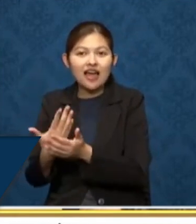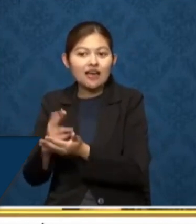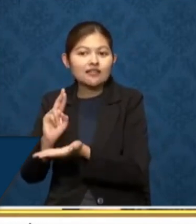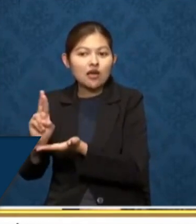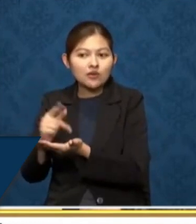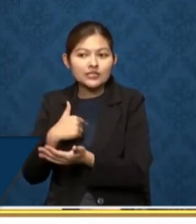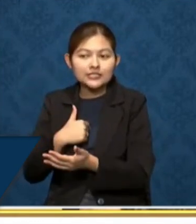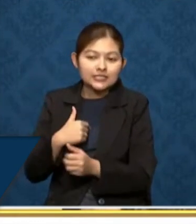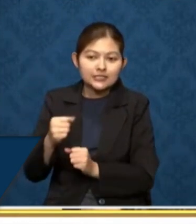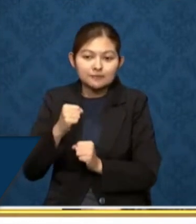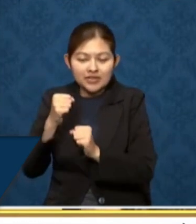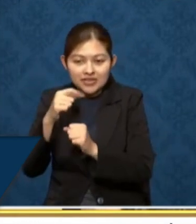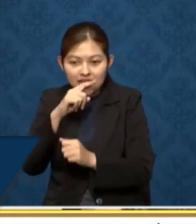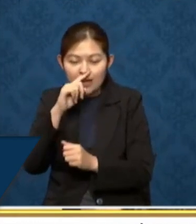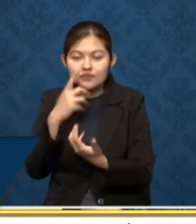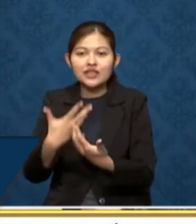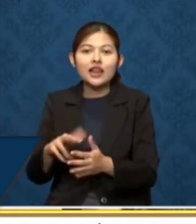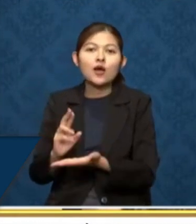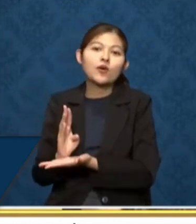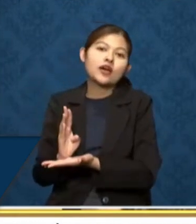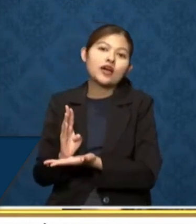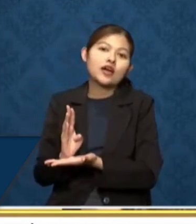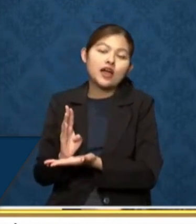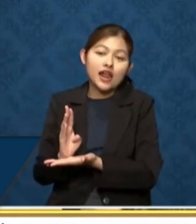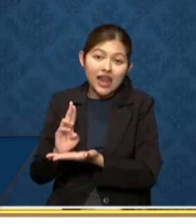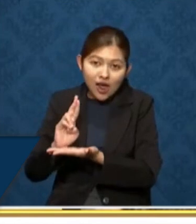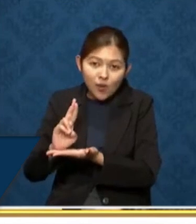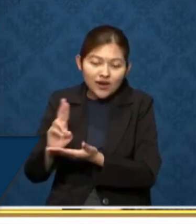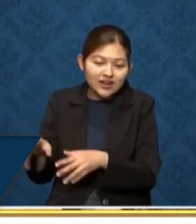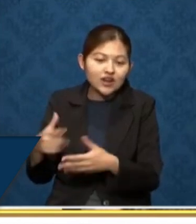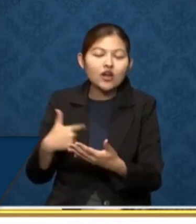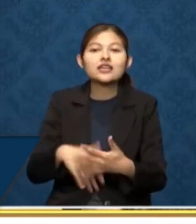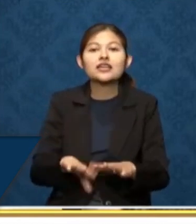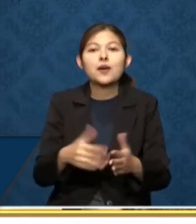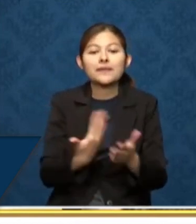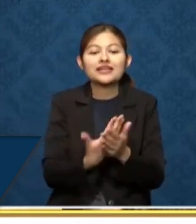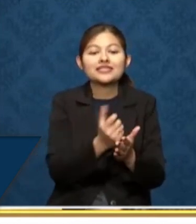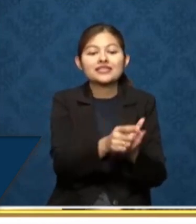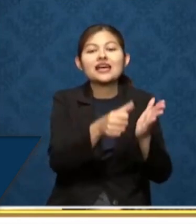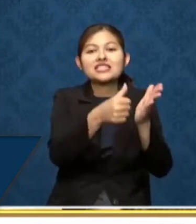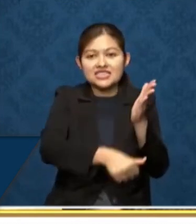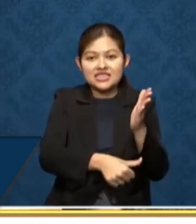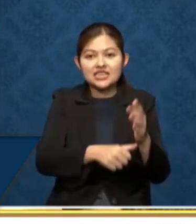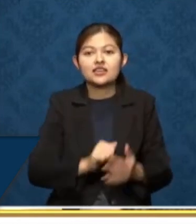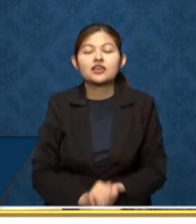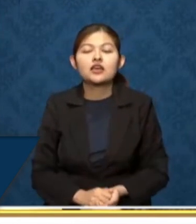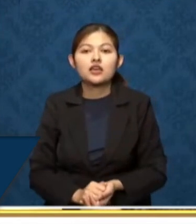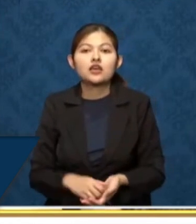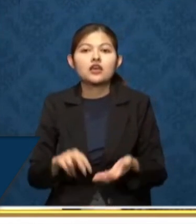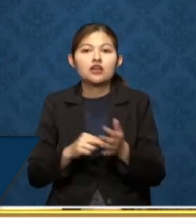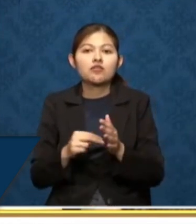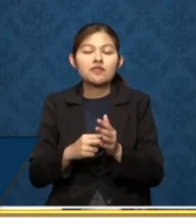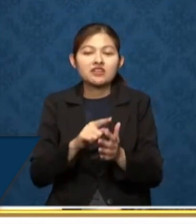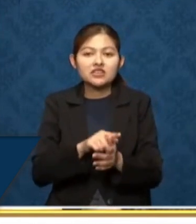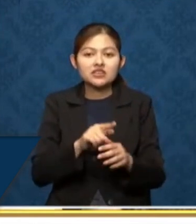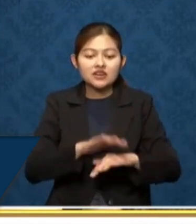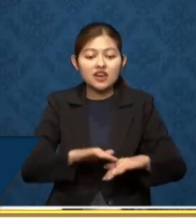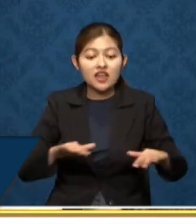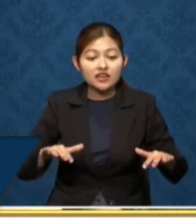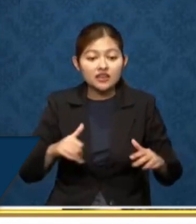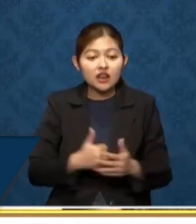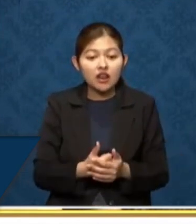ทำให้เขาหลุดออกจากวังวนของการเป็นหนี้ได้ค่ะนี่ทำให้เด็กหลายๆคนต้องหลุดออกจากระบบการศึกษ